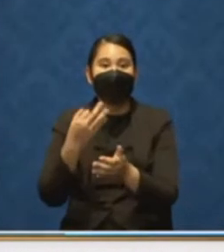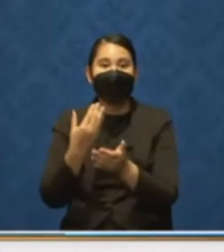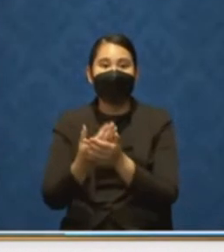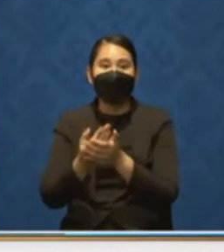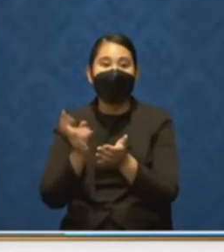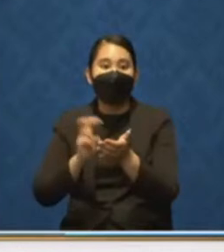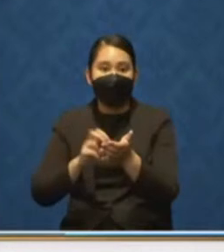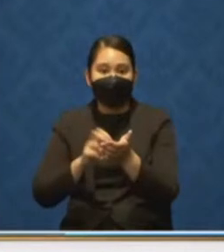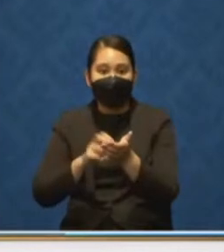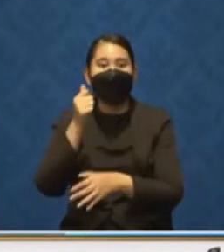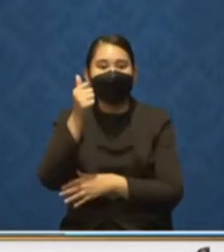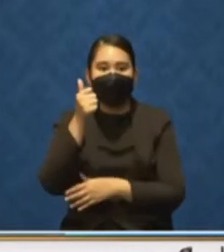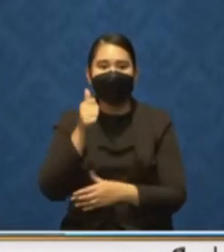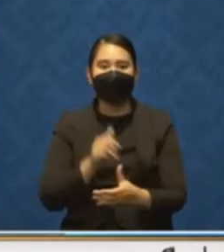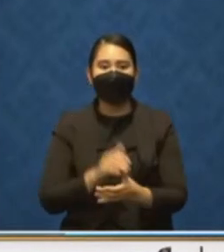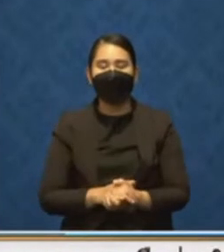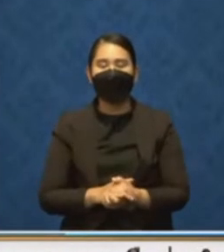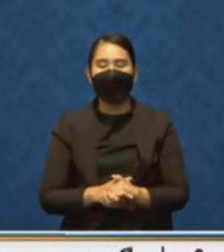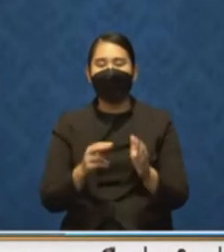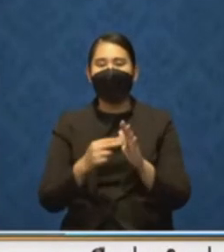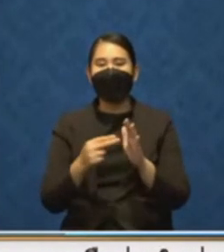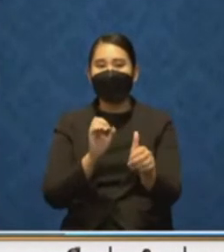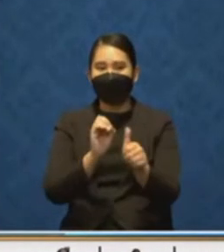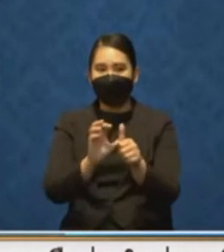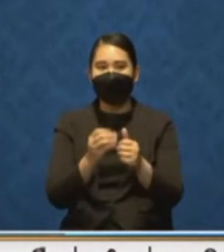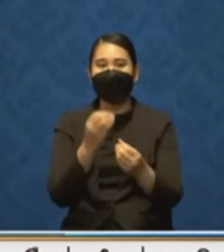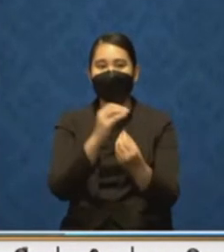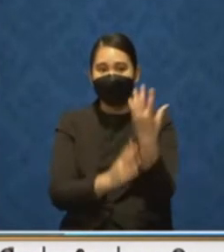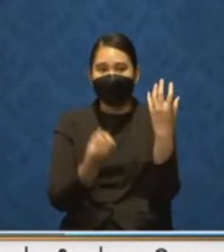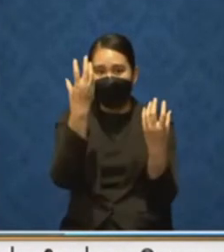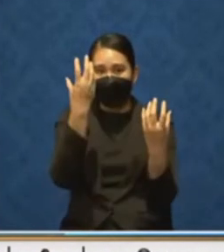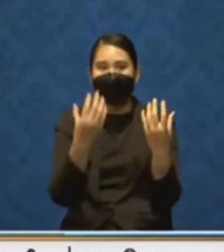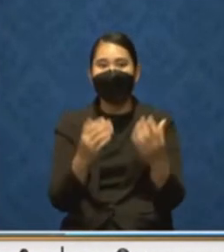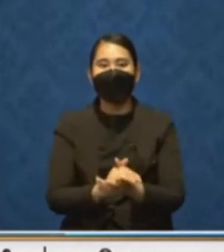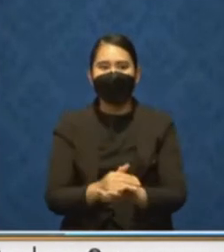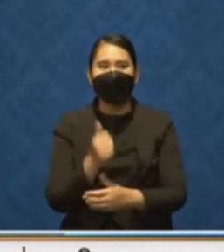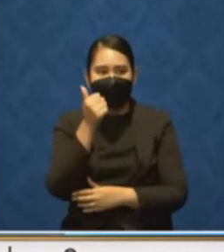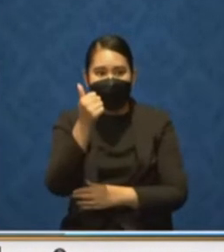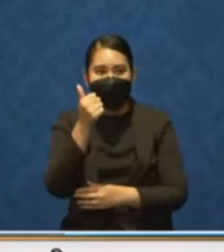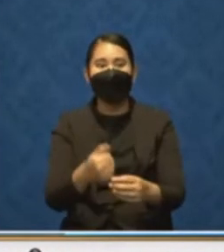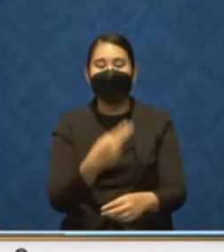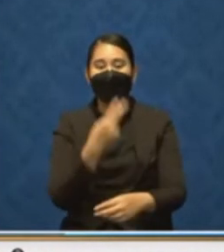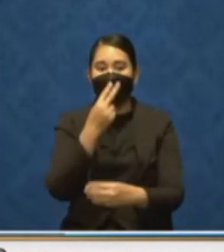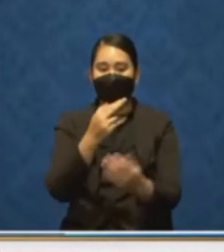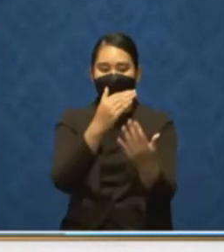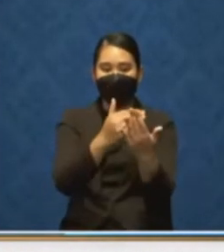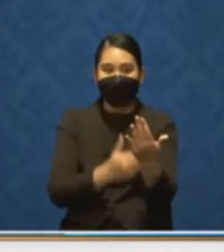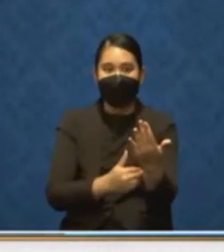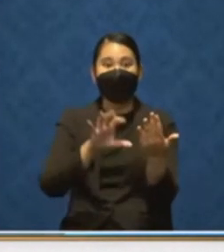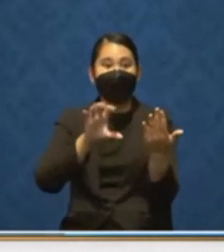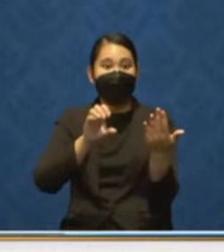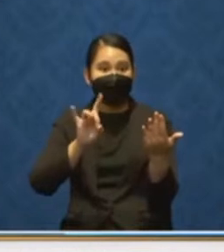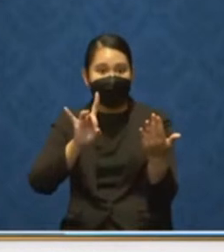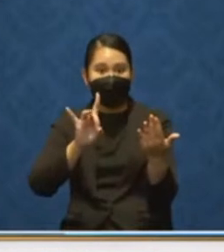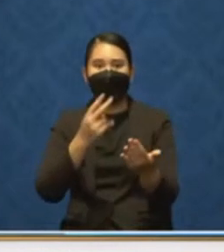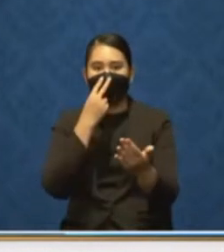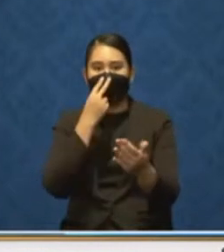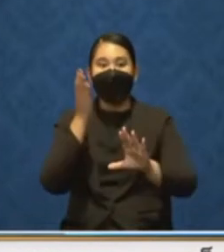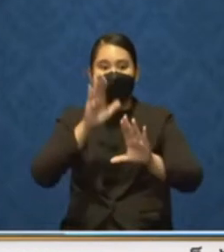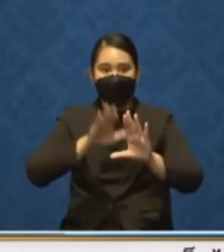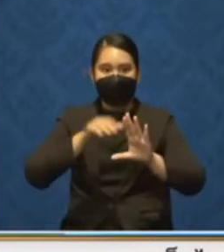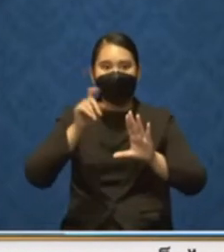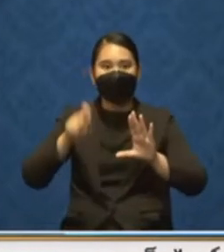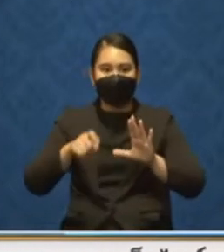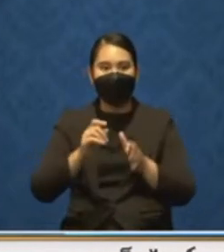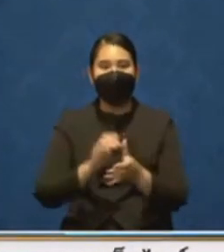ไม่ผูกกับตรงโน้นนะครับฟุตบอลแนะนำให้ปลูกไปเถอะครับมา 58ชนิดหนึ่งไปดูดิแต่ต้องลงทะเบียนนะครับได้พื้นที่